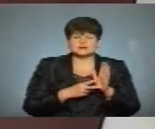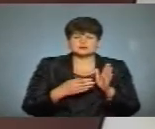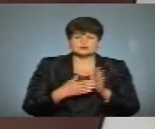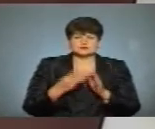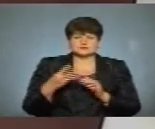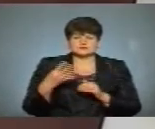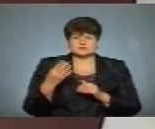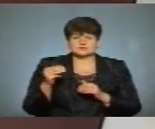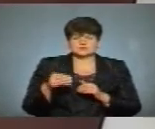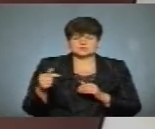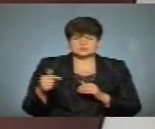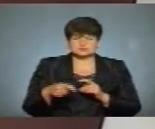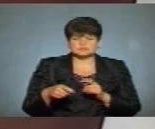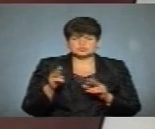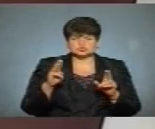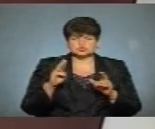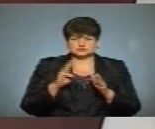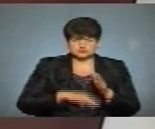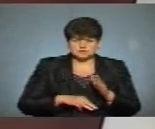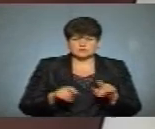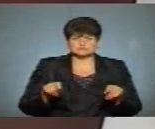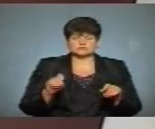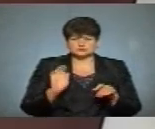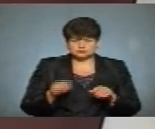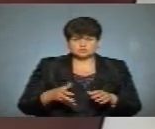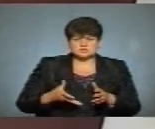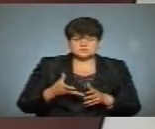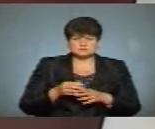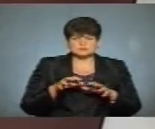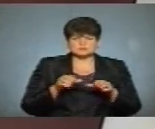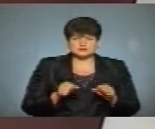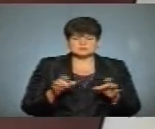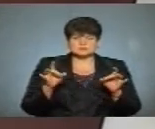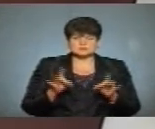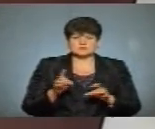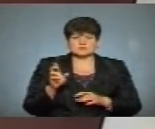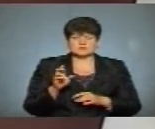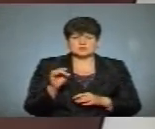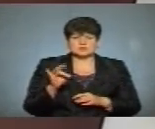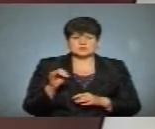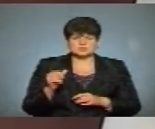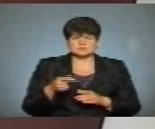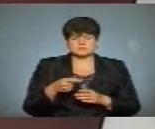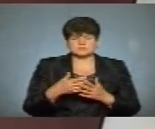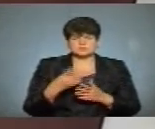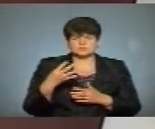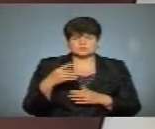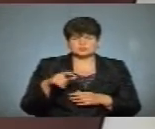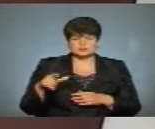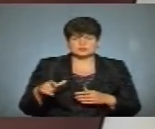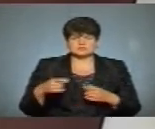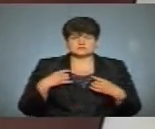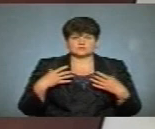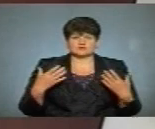34 тисяч гривень штрафу за порушення карантину може заплатити власник ресторану в Бережанах. Там близько 40 осіб святкували